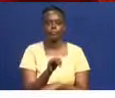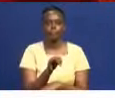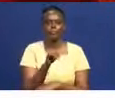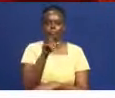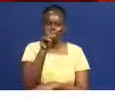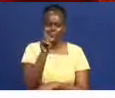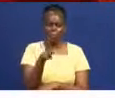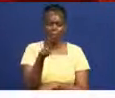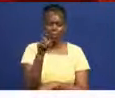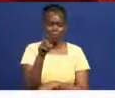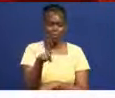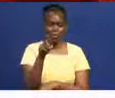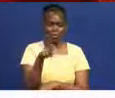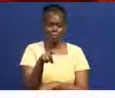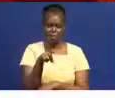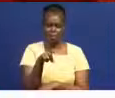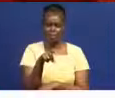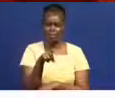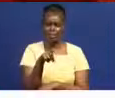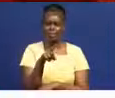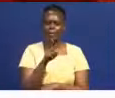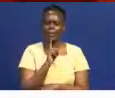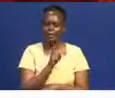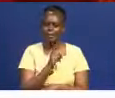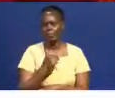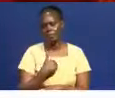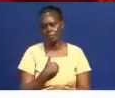ni lazima tuwe na nidhamu.